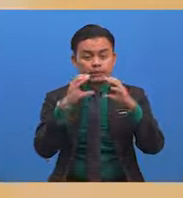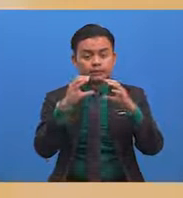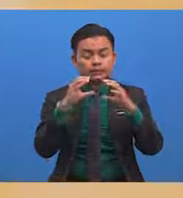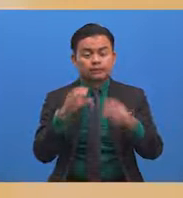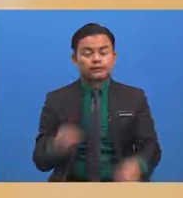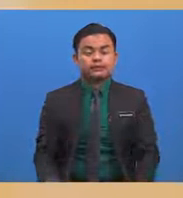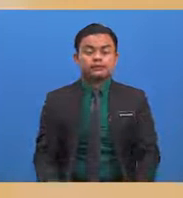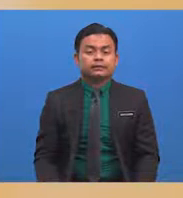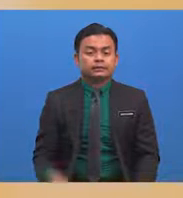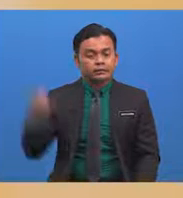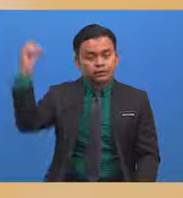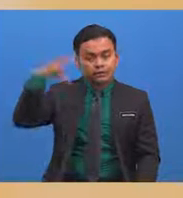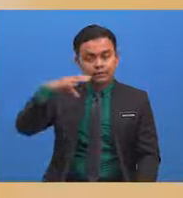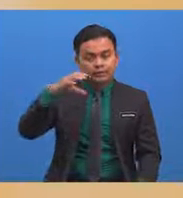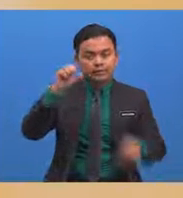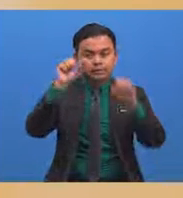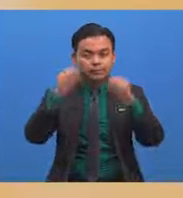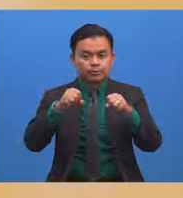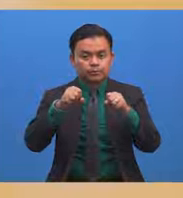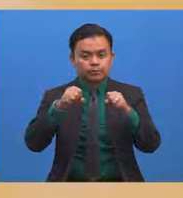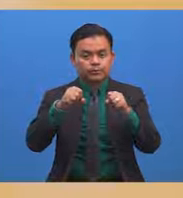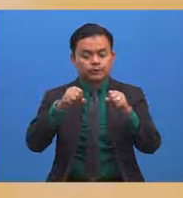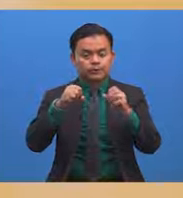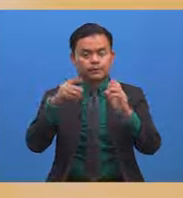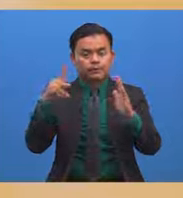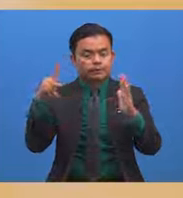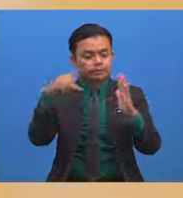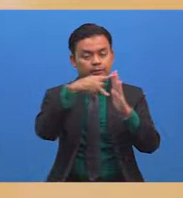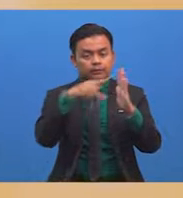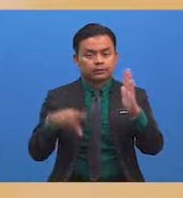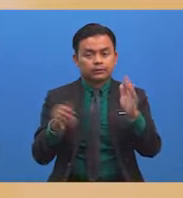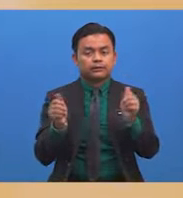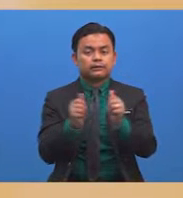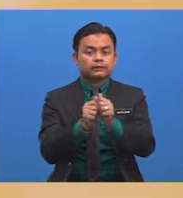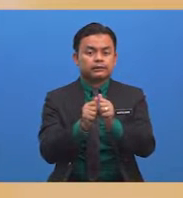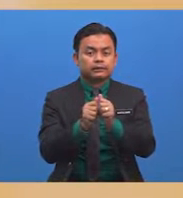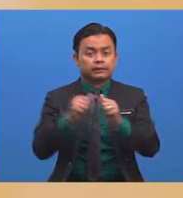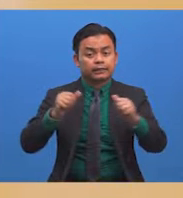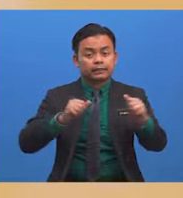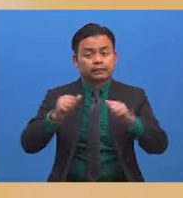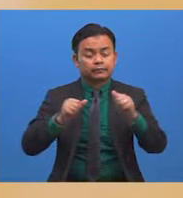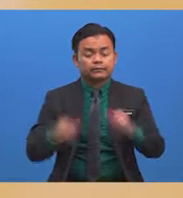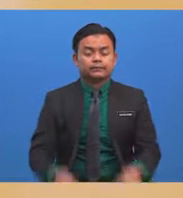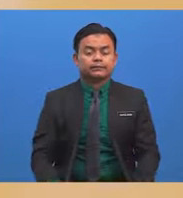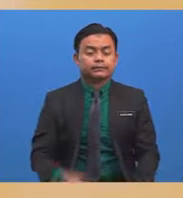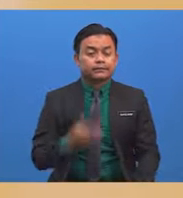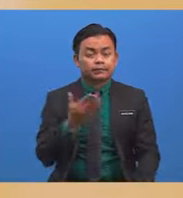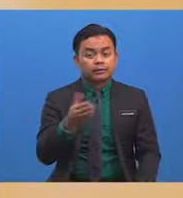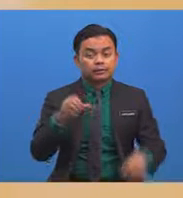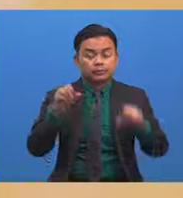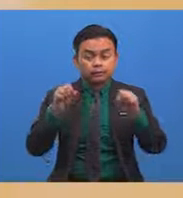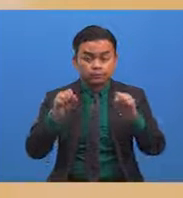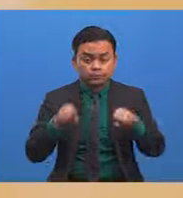boleh dipantulkan dengan menjalankan aktiviti. Kedua, kamu boleh